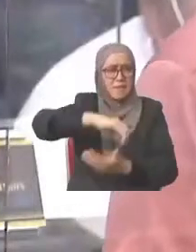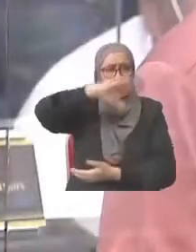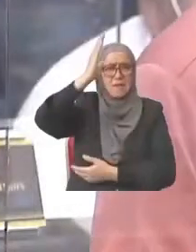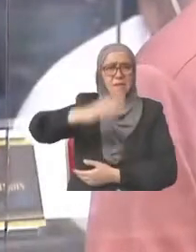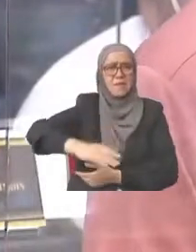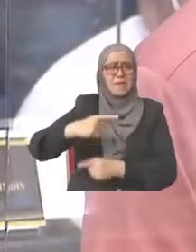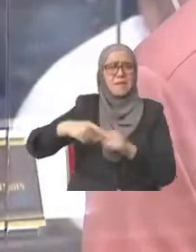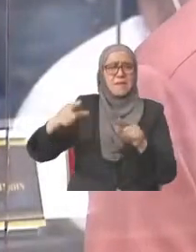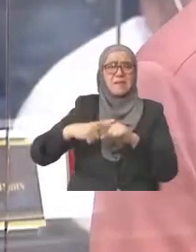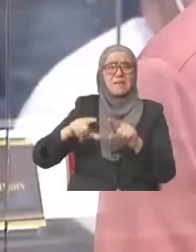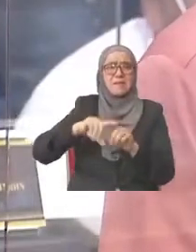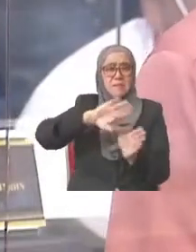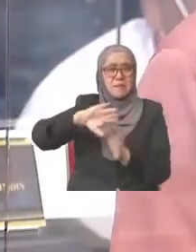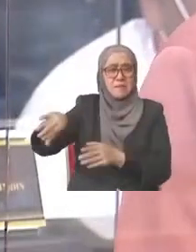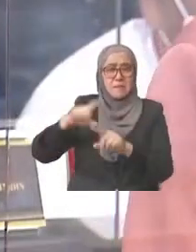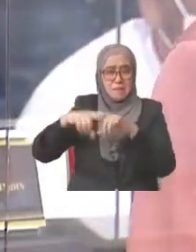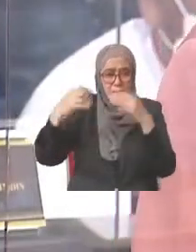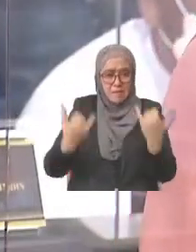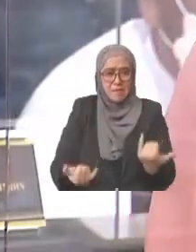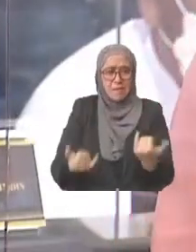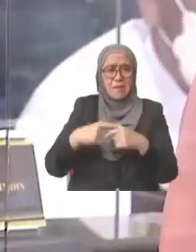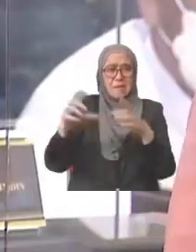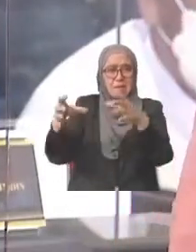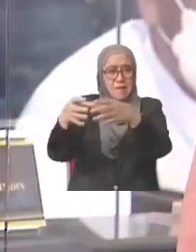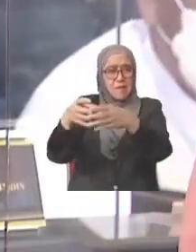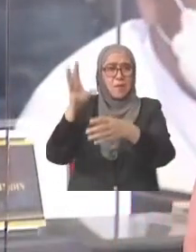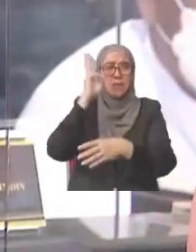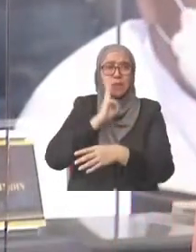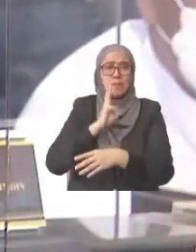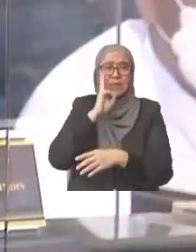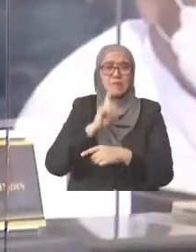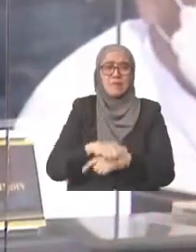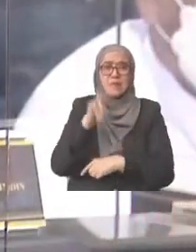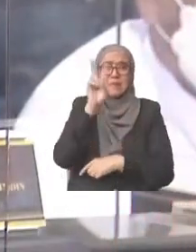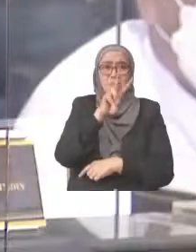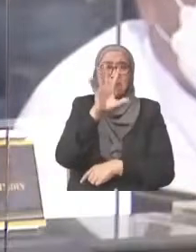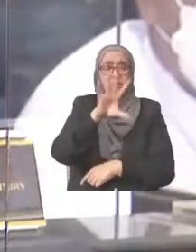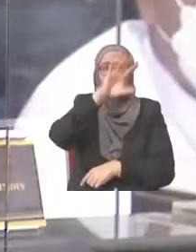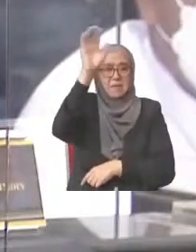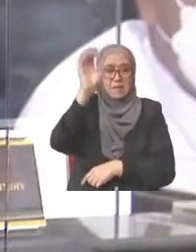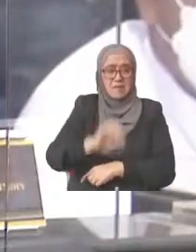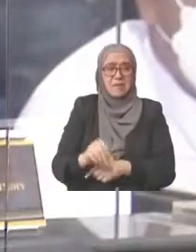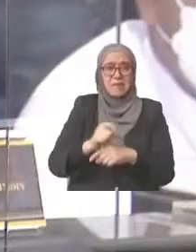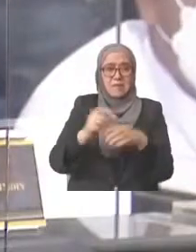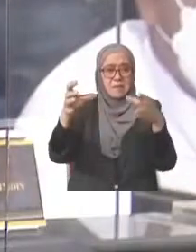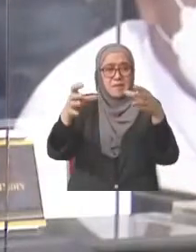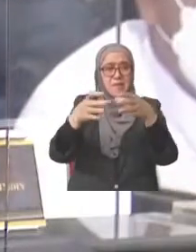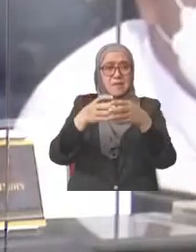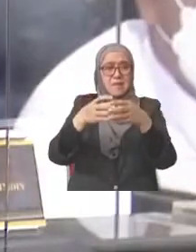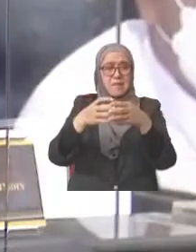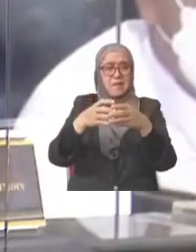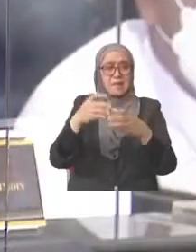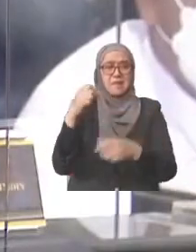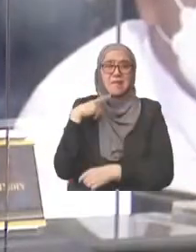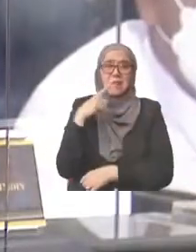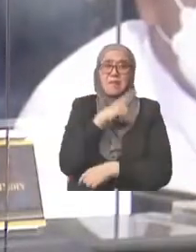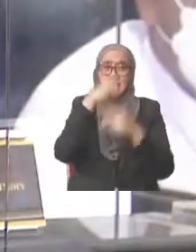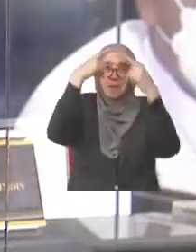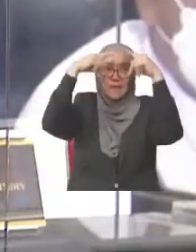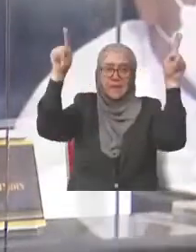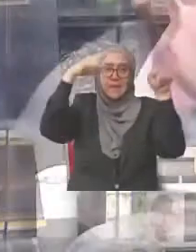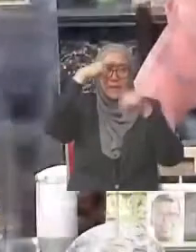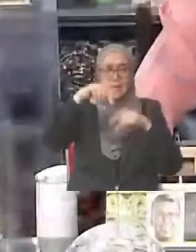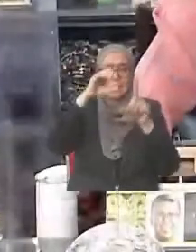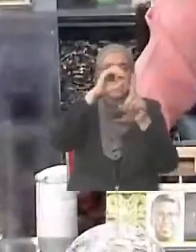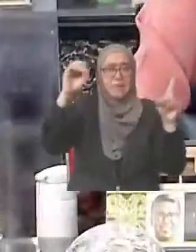masa ini golongan wanita memegang 25 peratus daripada komposisi-komposisi Ali lembaga pengarah Bagi 100 Serikat Awang utama